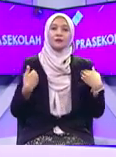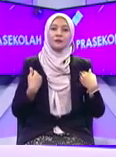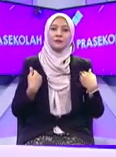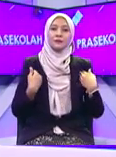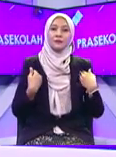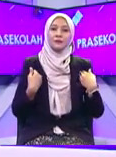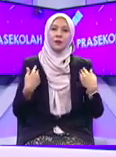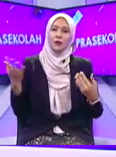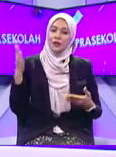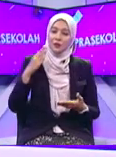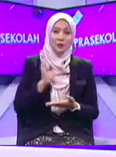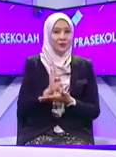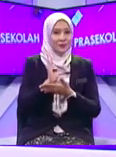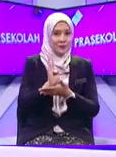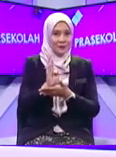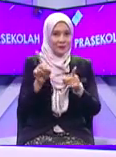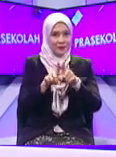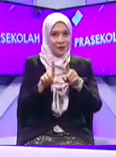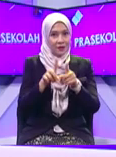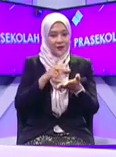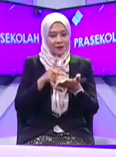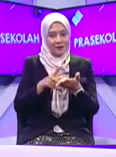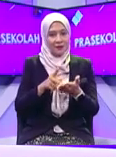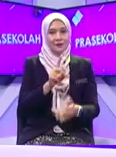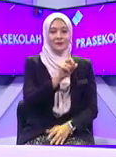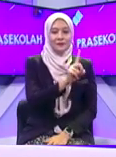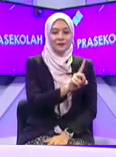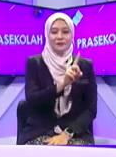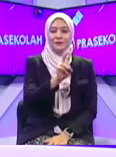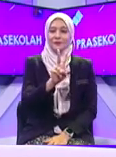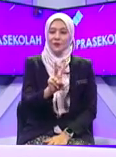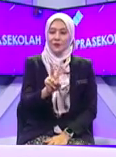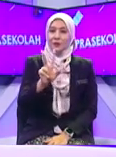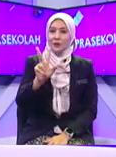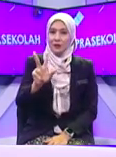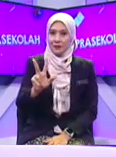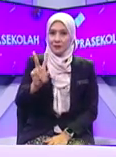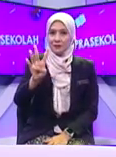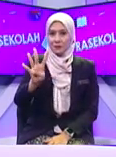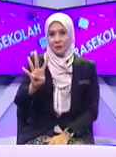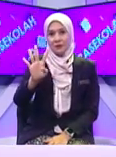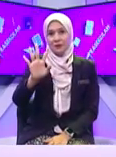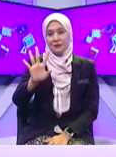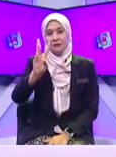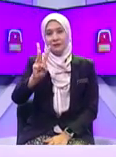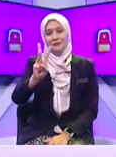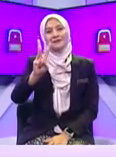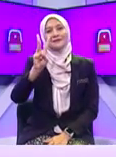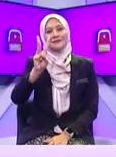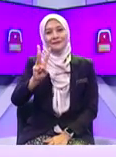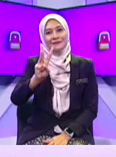bantu saya satu dua tiga empat lima enam